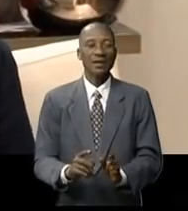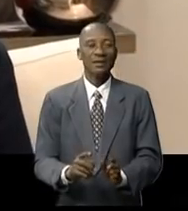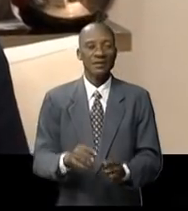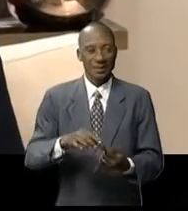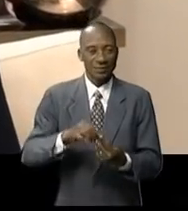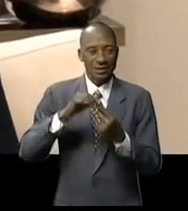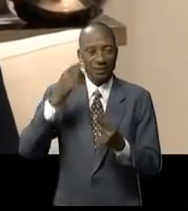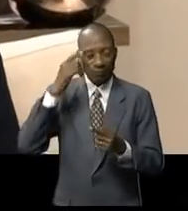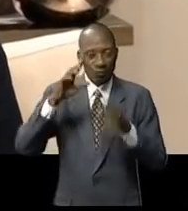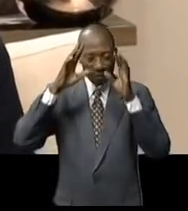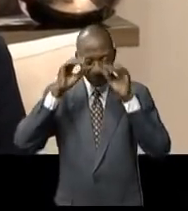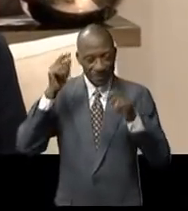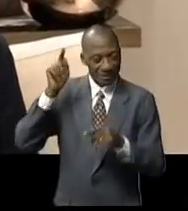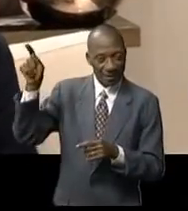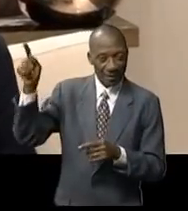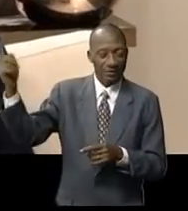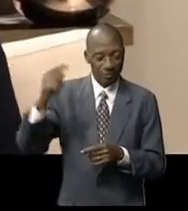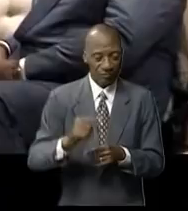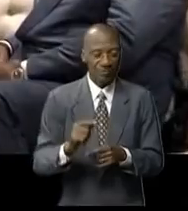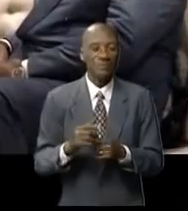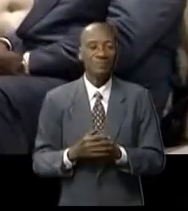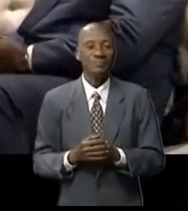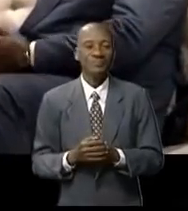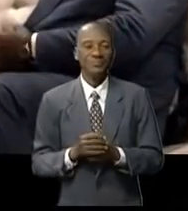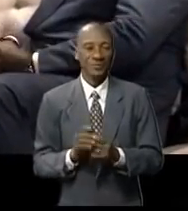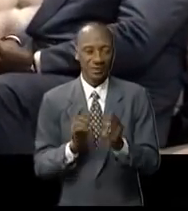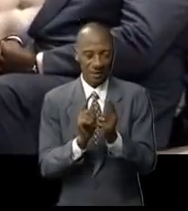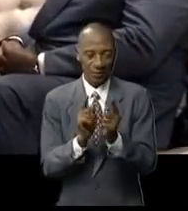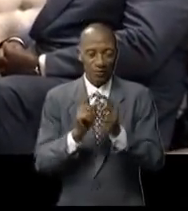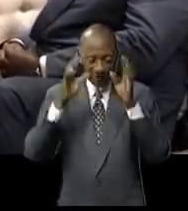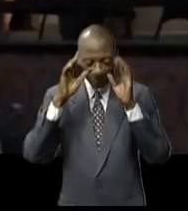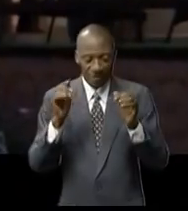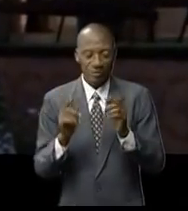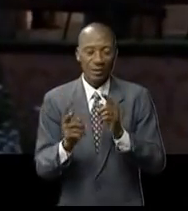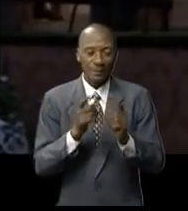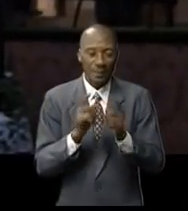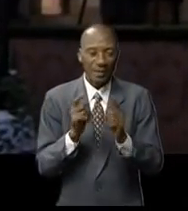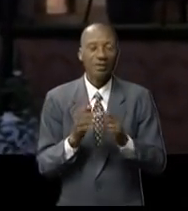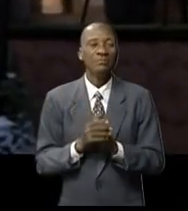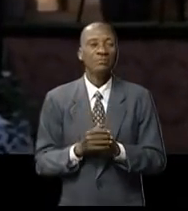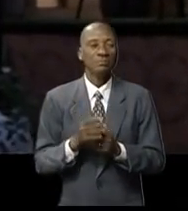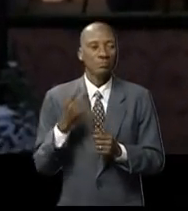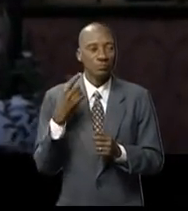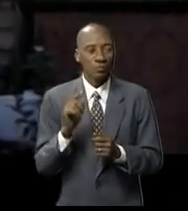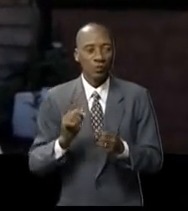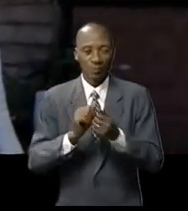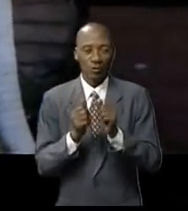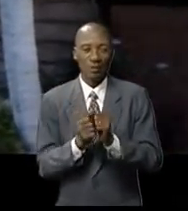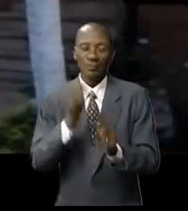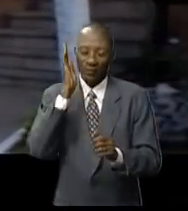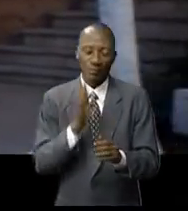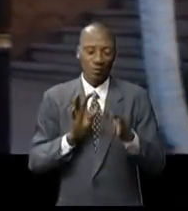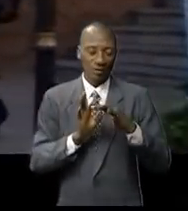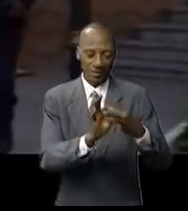Cheikh Mohamed, le président et prince héritier d'Abu Dhabi, s'inscrit dans le cadre du réchauffement des relations